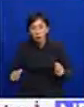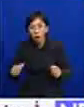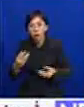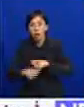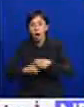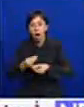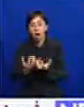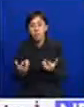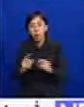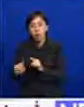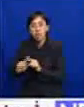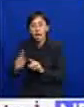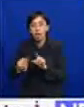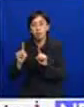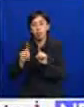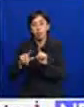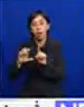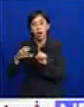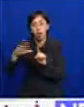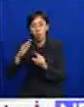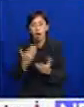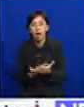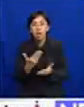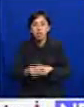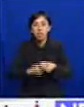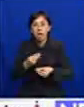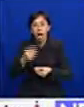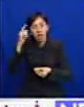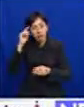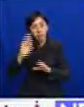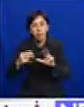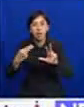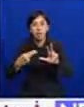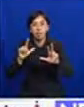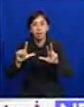1,500รายคาดว่าจะมีมูลค่าซื้อขายในงานราว 30,000ล้านบาท